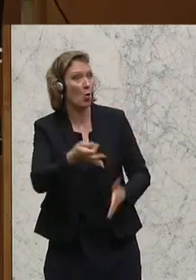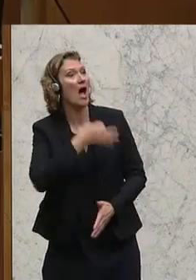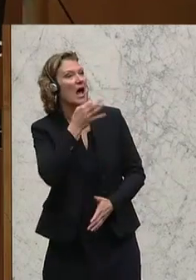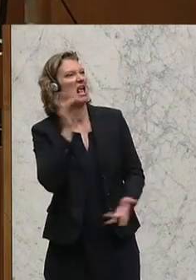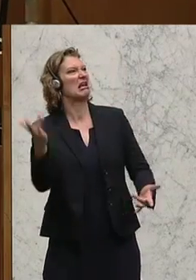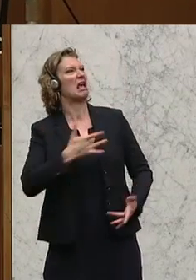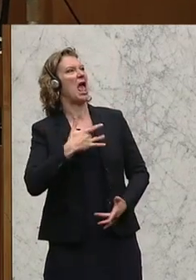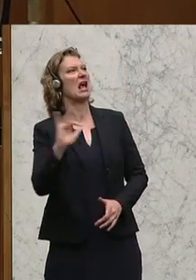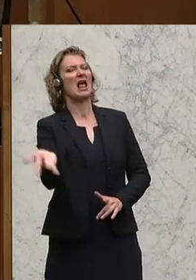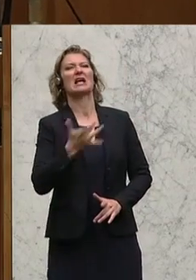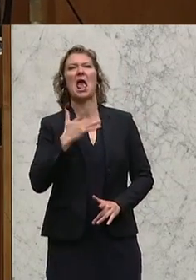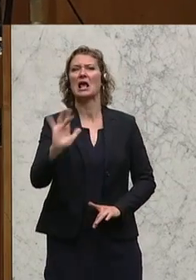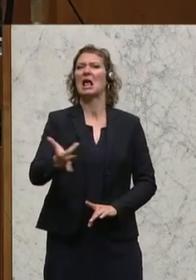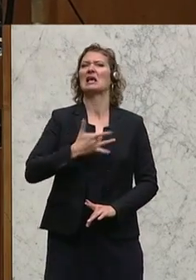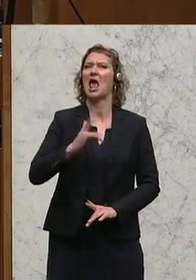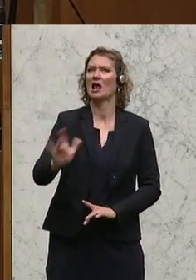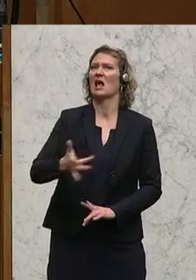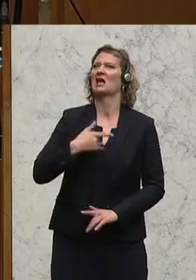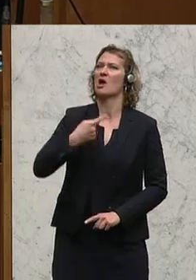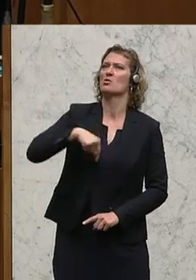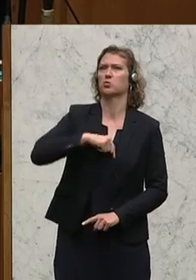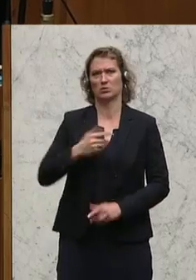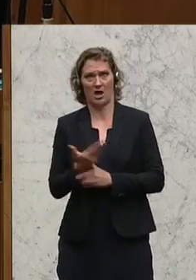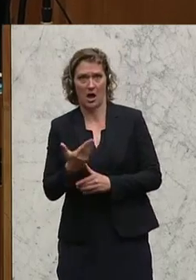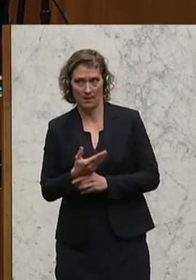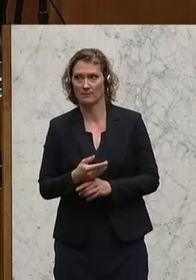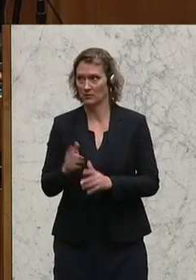alles nur gegen Sie gerichtet ist, Herr Kollege Kickl.